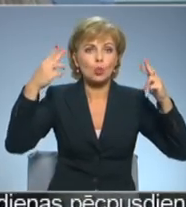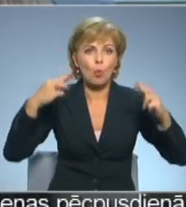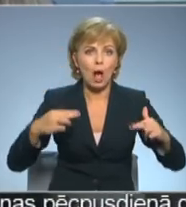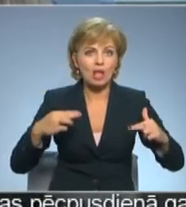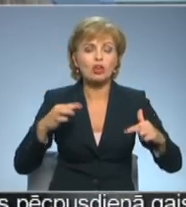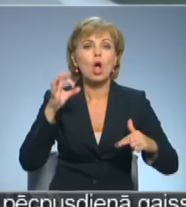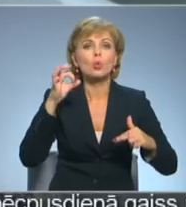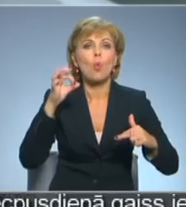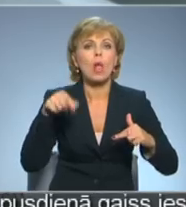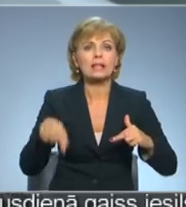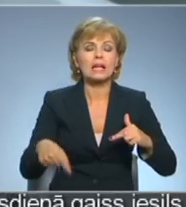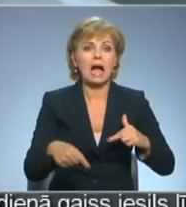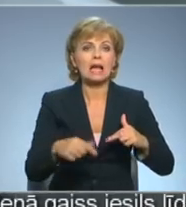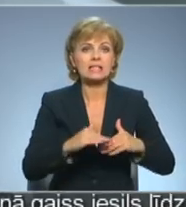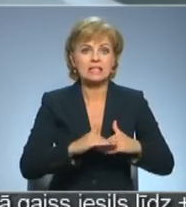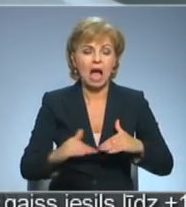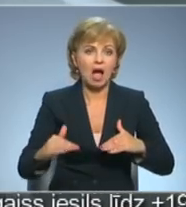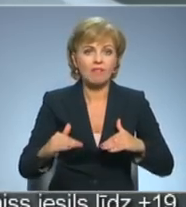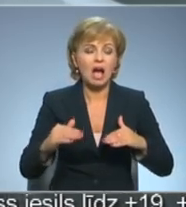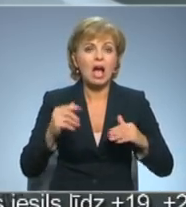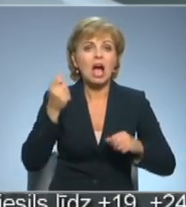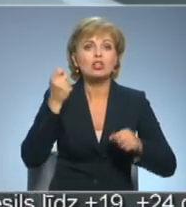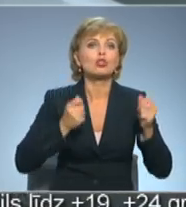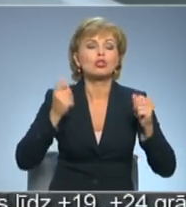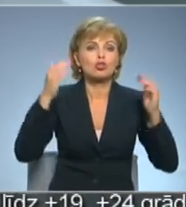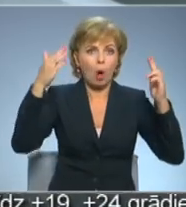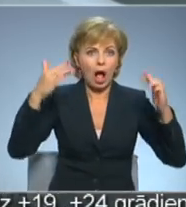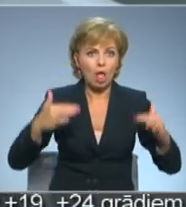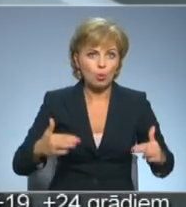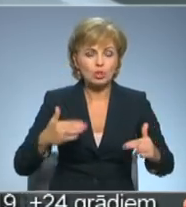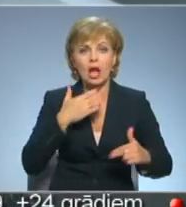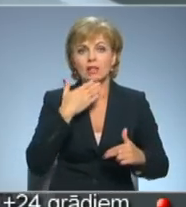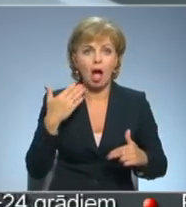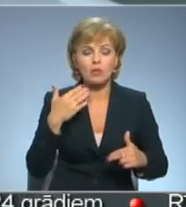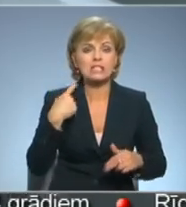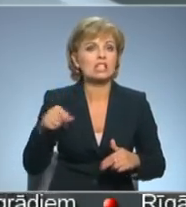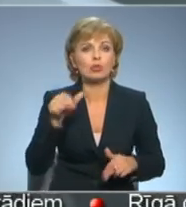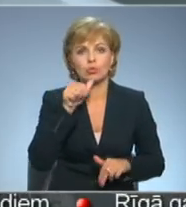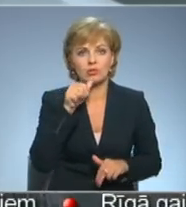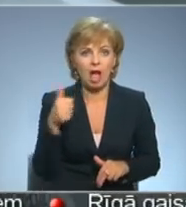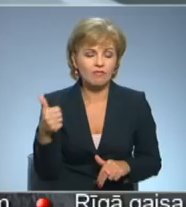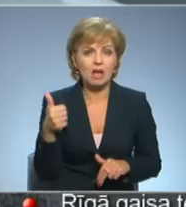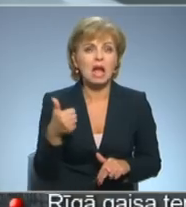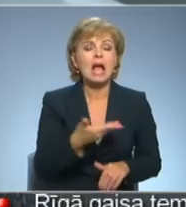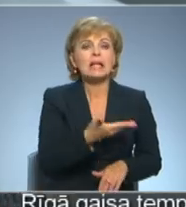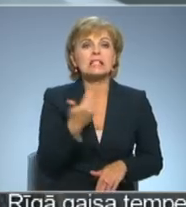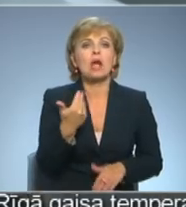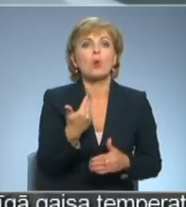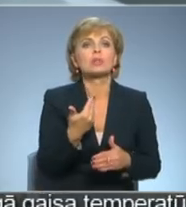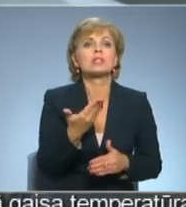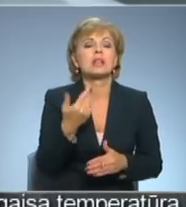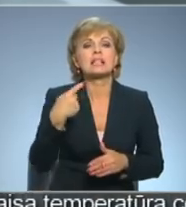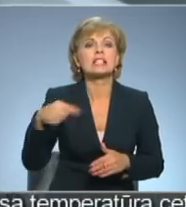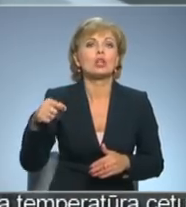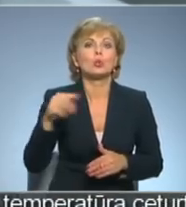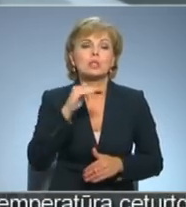nultajā stāvā. Ja viņa nav nolaista šajā nultajā stāvā, nekur citur viņu arī nevar nolaist. Un ja viņu izsauc uz citu stāvu,